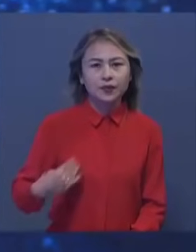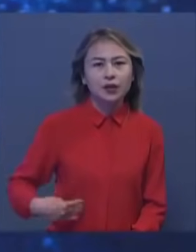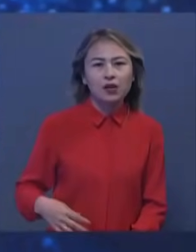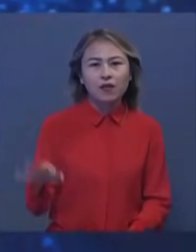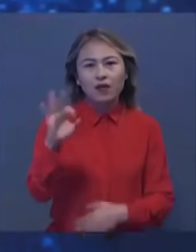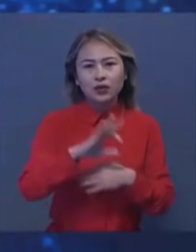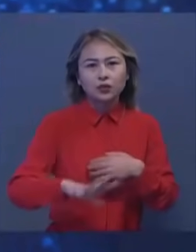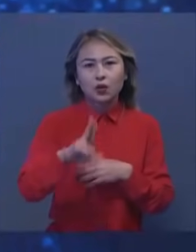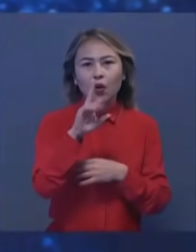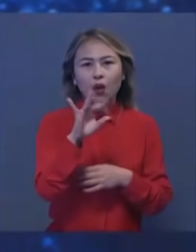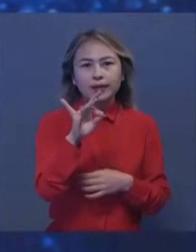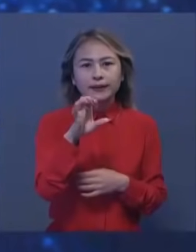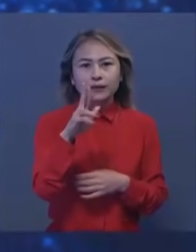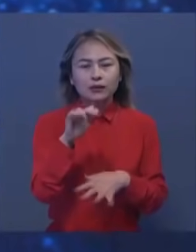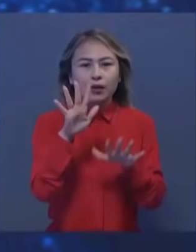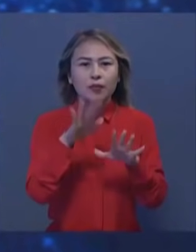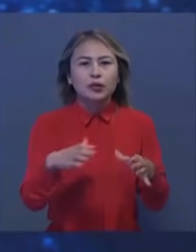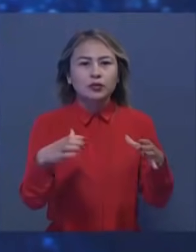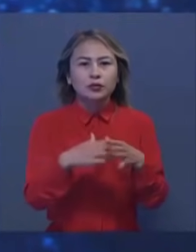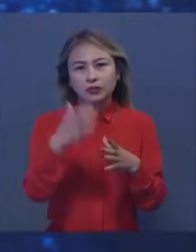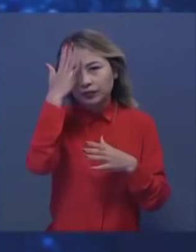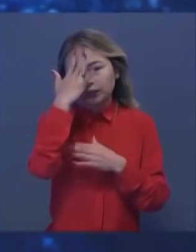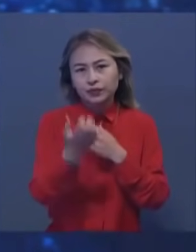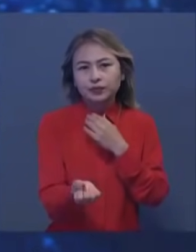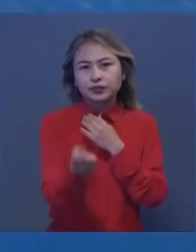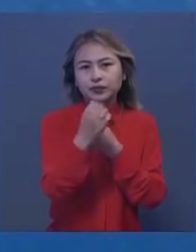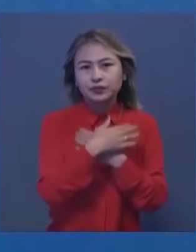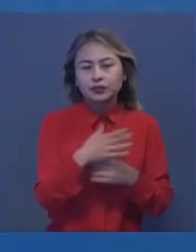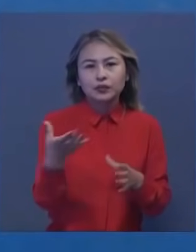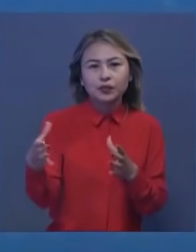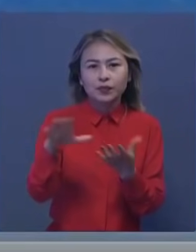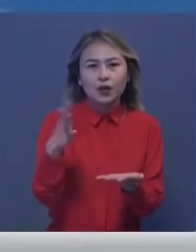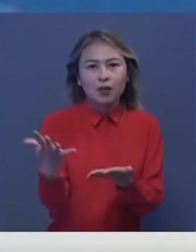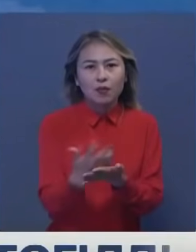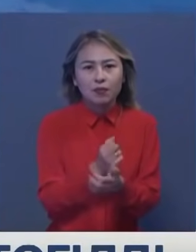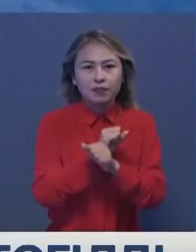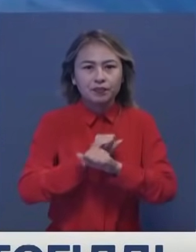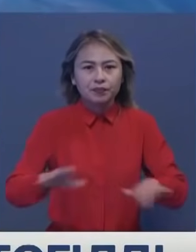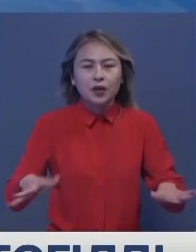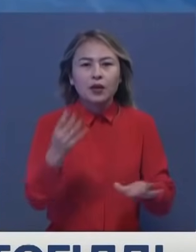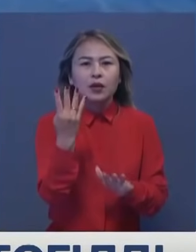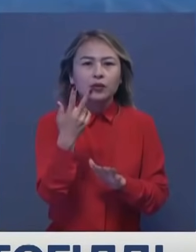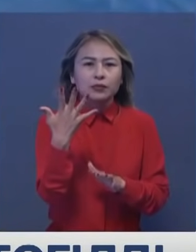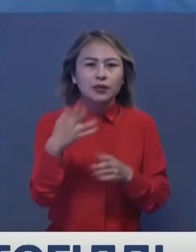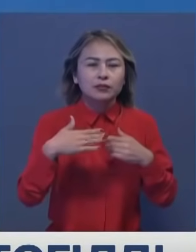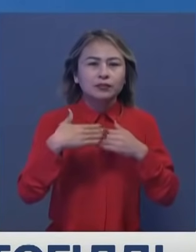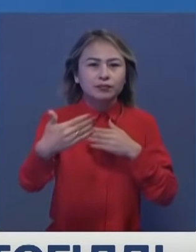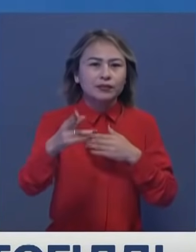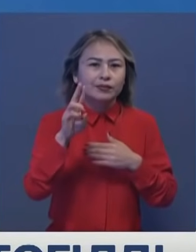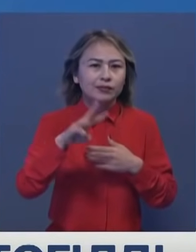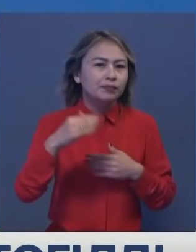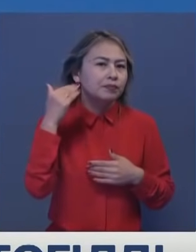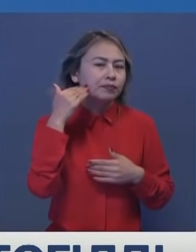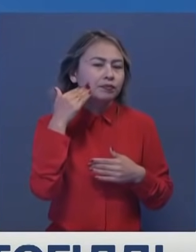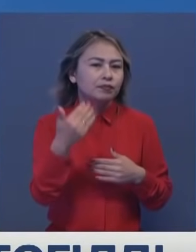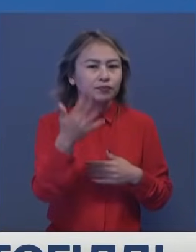Францияның шығысындағы Корсика жағалауына мұнай төгілді. Мұнай түзгені 2 тізбектің ұзындығы 35 шақырымға жуықтайды. Мамандар